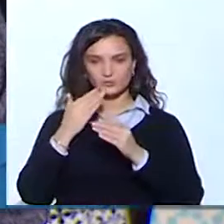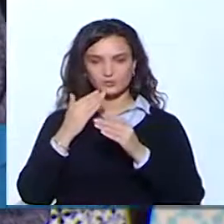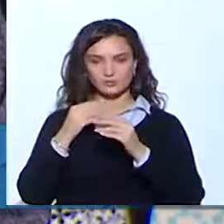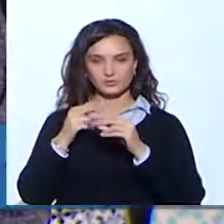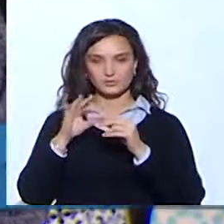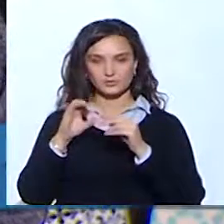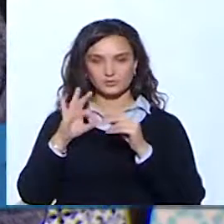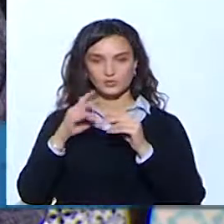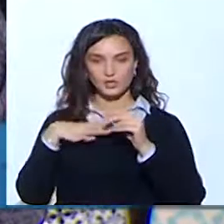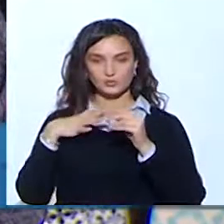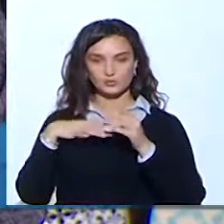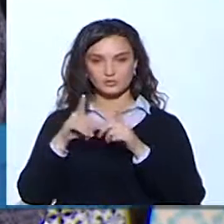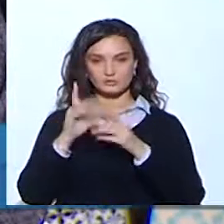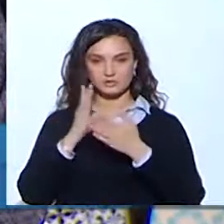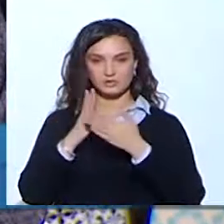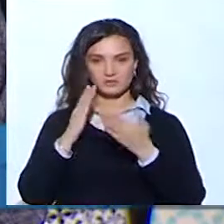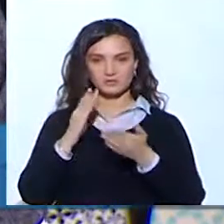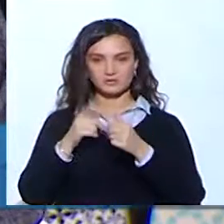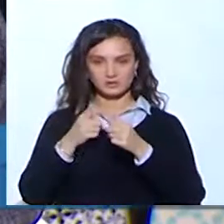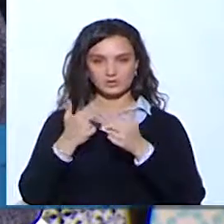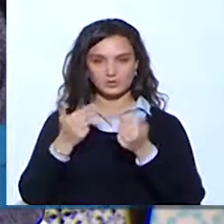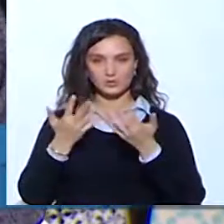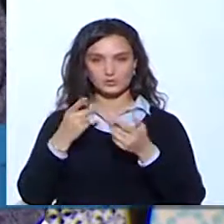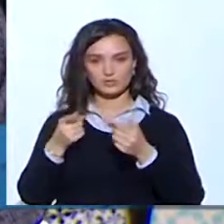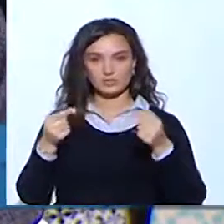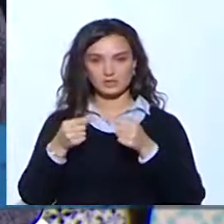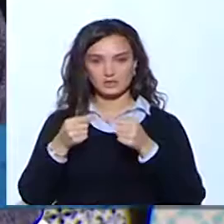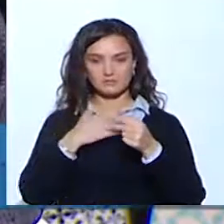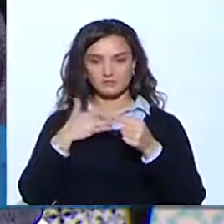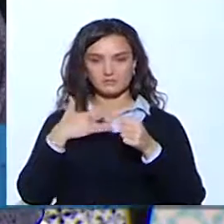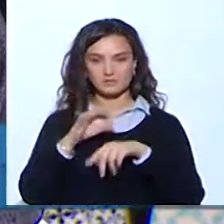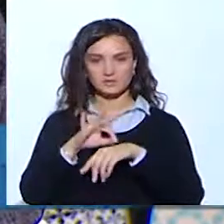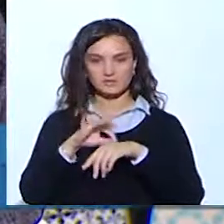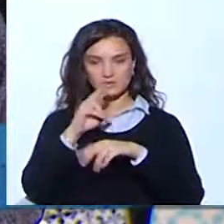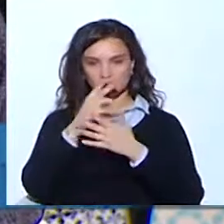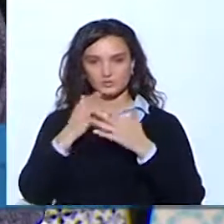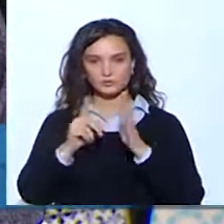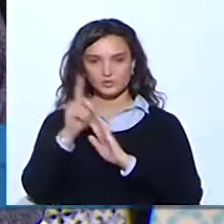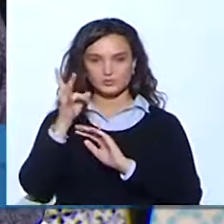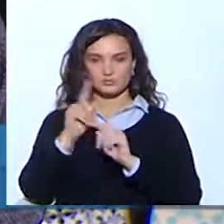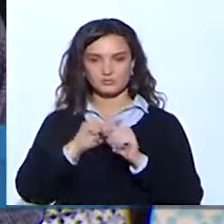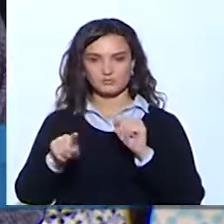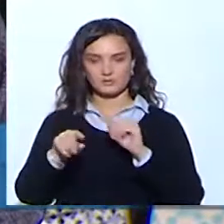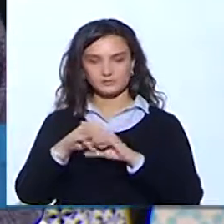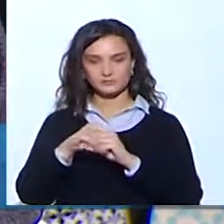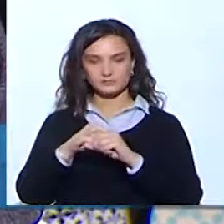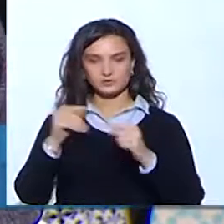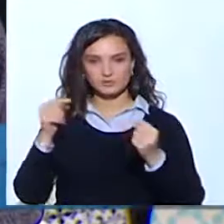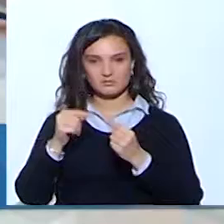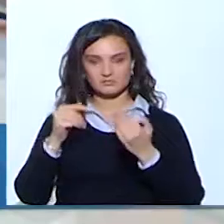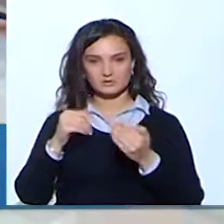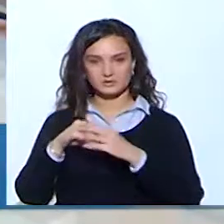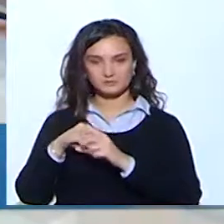პროტოკოლი, მათ შორის ქართული პროტოკოლი პირდაპირ მიუთითებსო დიახ, თუ თქვენ დაგიდგინათ ფილტვების ანთება, ანტიბიოტიკი უნდა დაიწყოთ მაშინ.